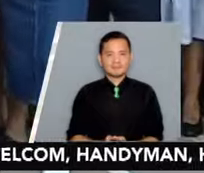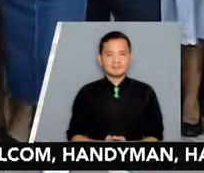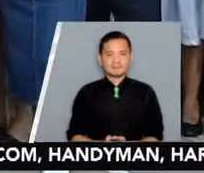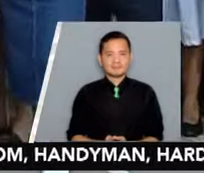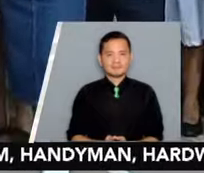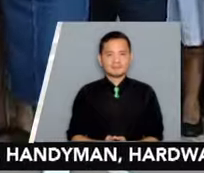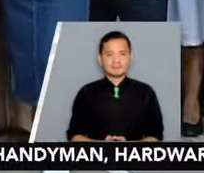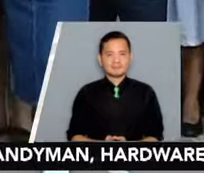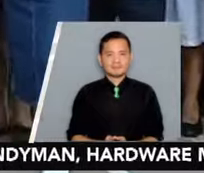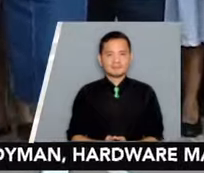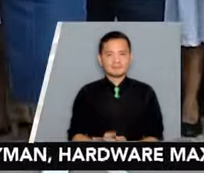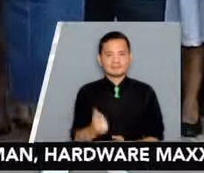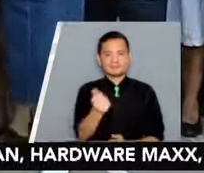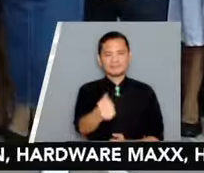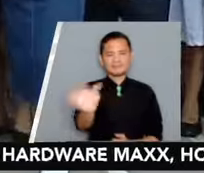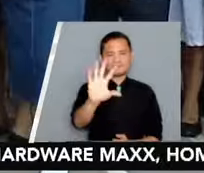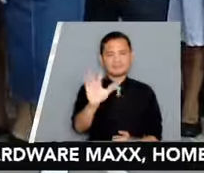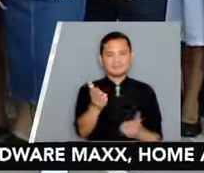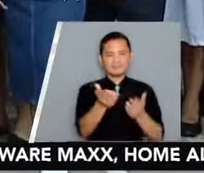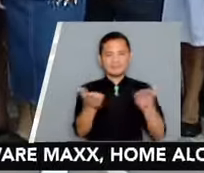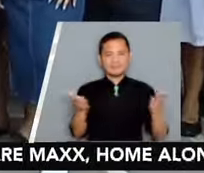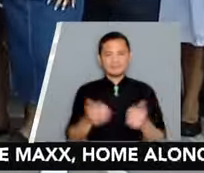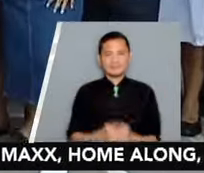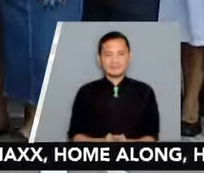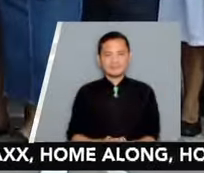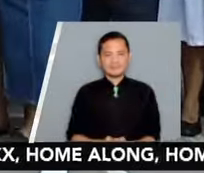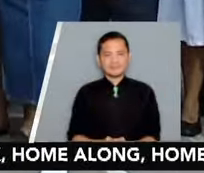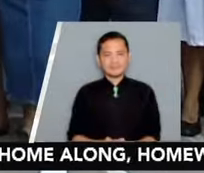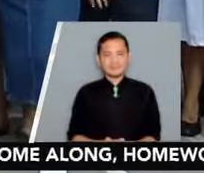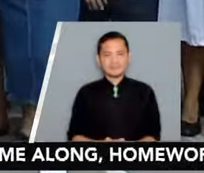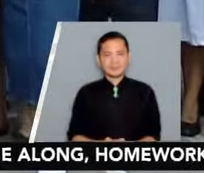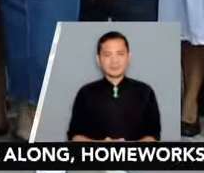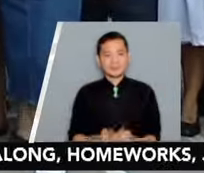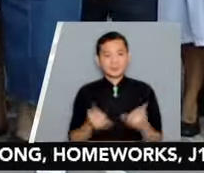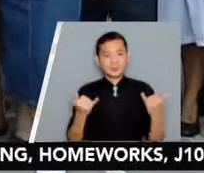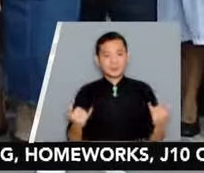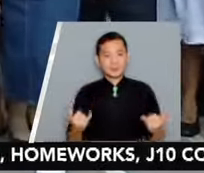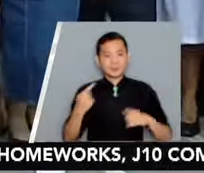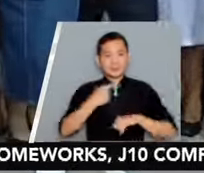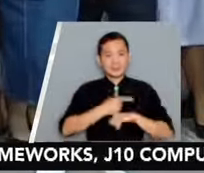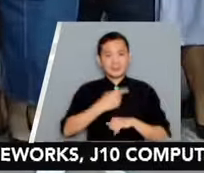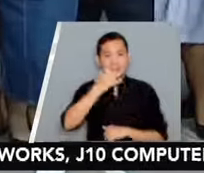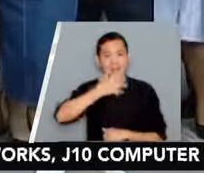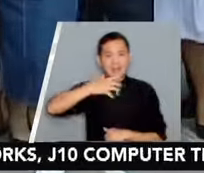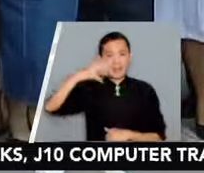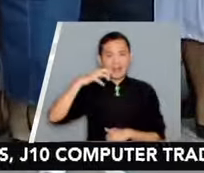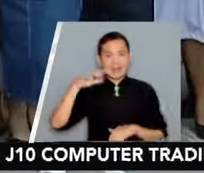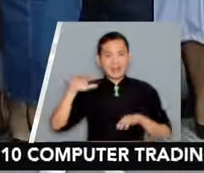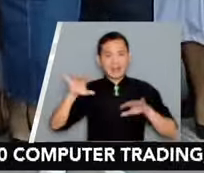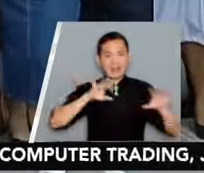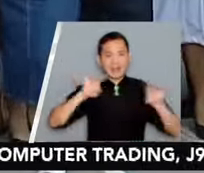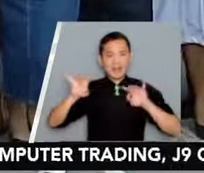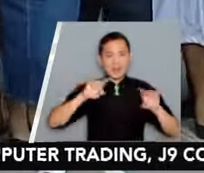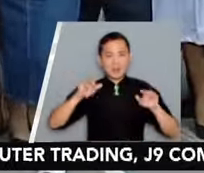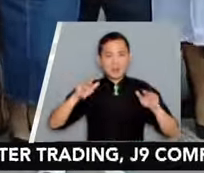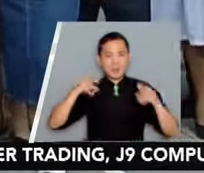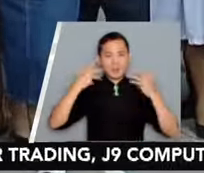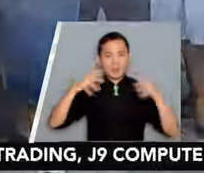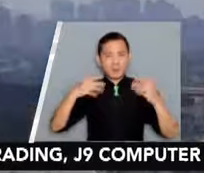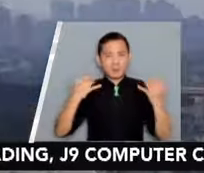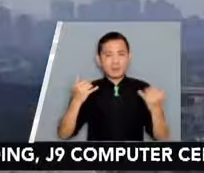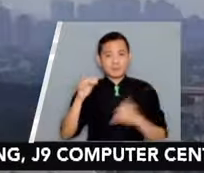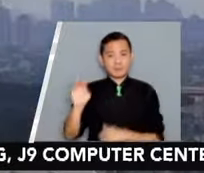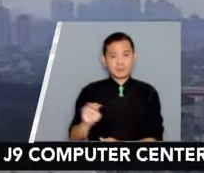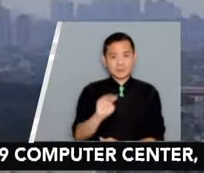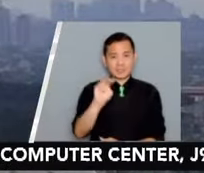Magandang umaga mga kapuso. Maganda po ulit sa mainit at malinisang panahon ngayong araw ng Lunes. Ayon sa PAGASA, posibleng